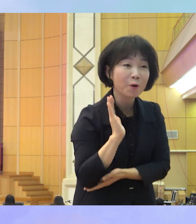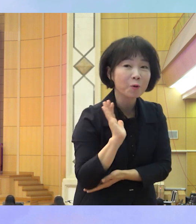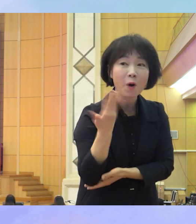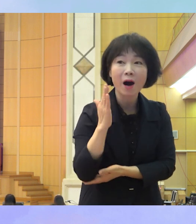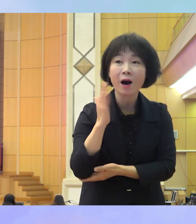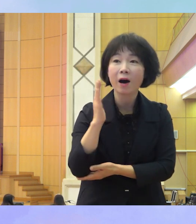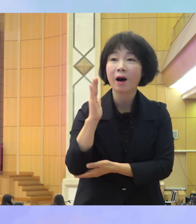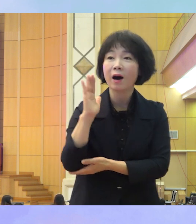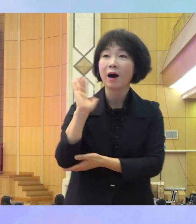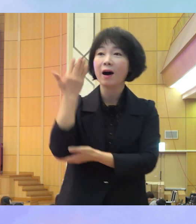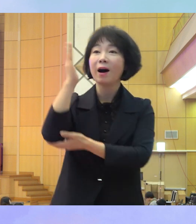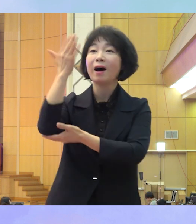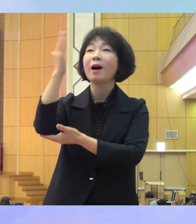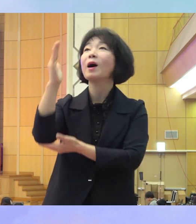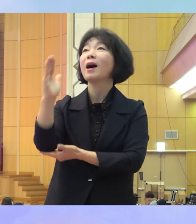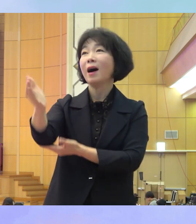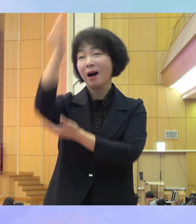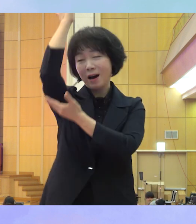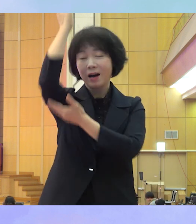영광